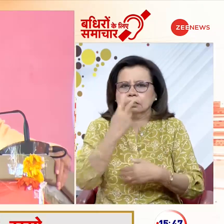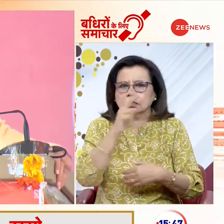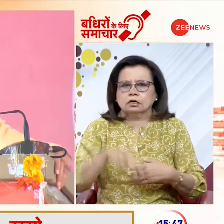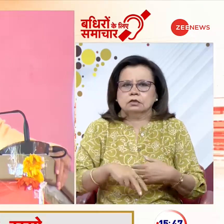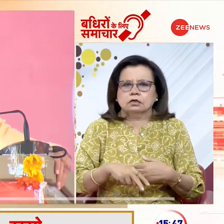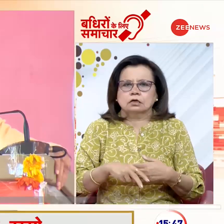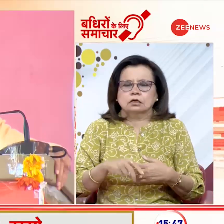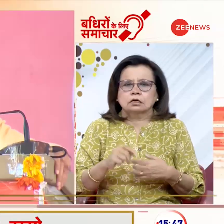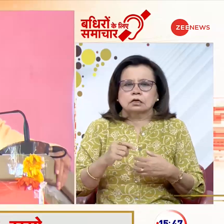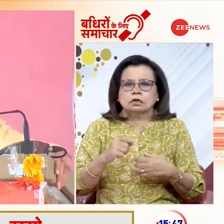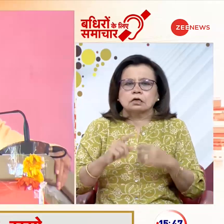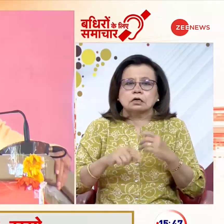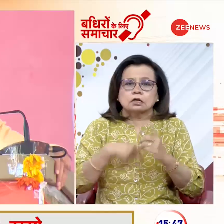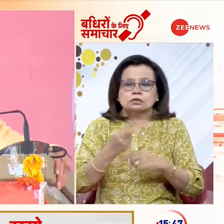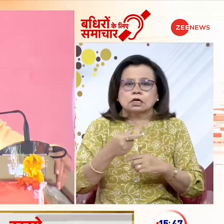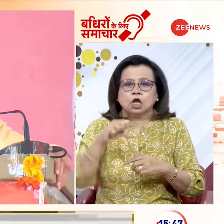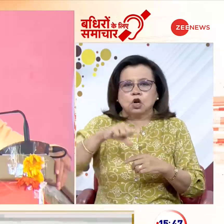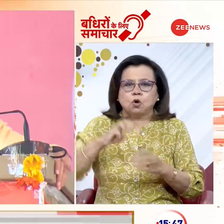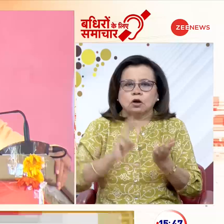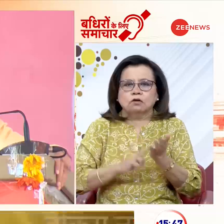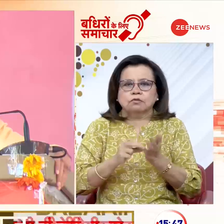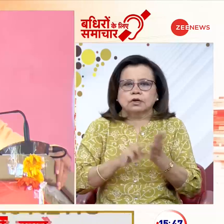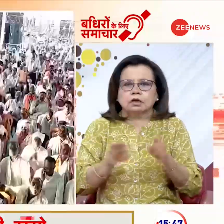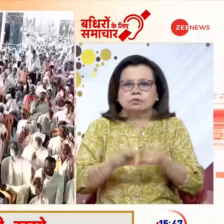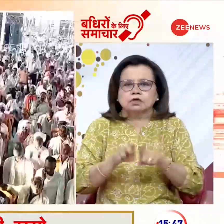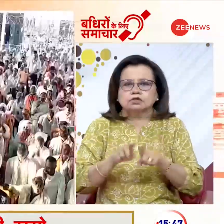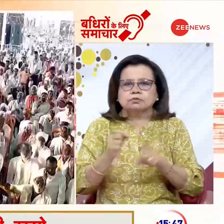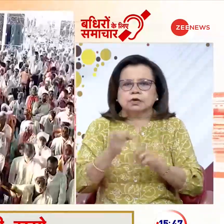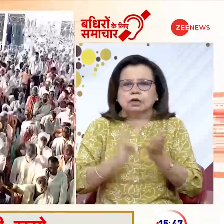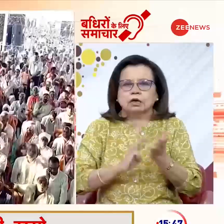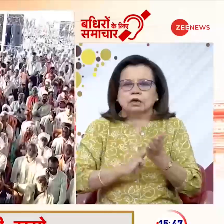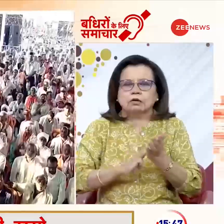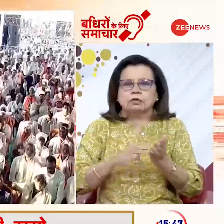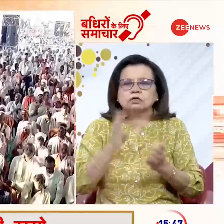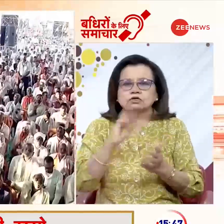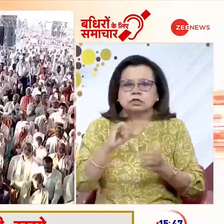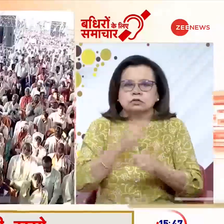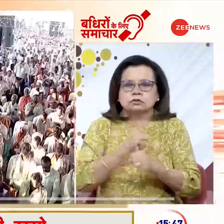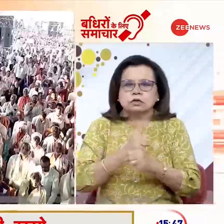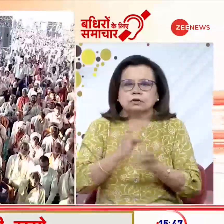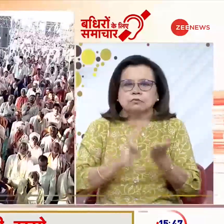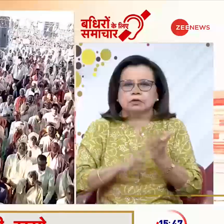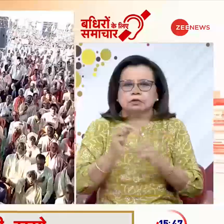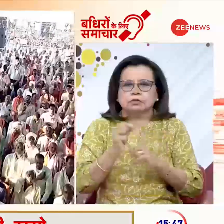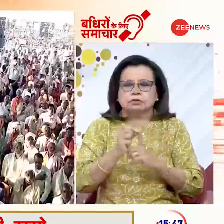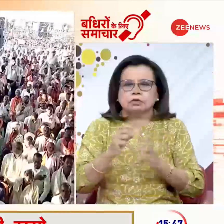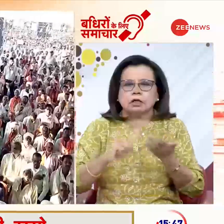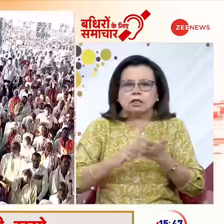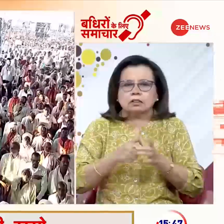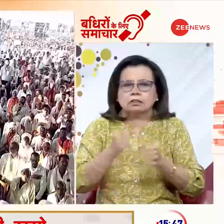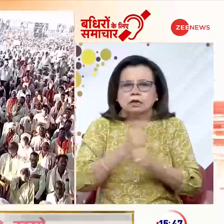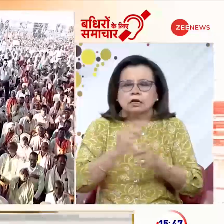आएंगे। कल से लेकर 9 नवंबर के बीच पीएम मोदी छत्तीसगढ़, मध्य प्रदेश